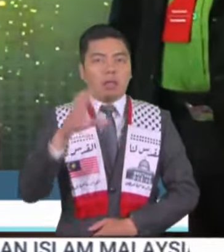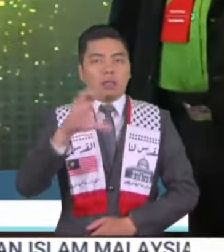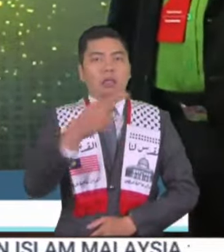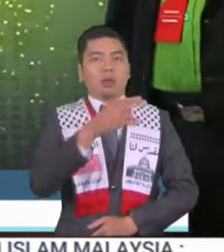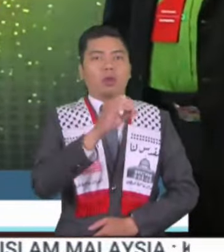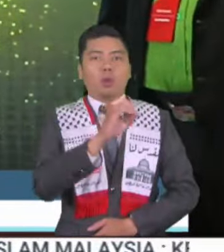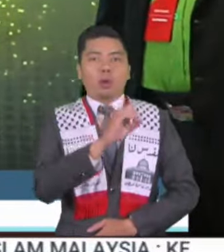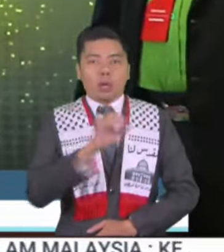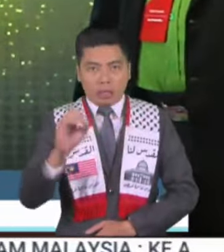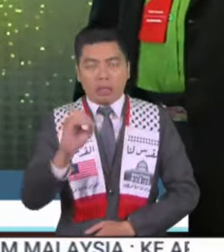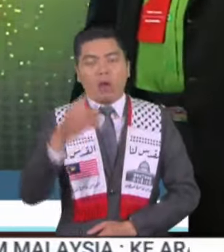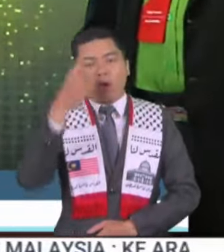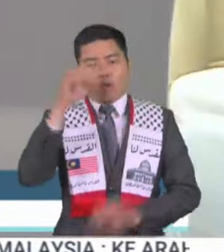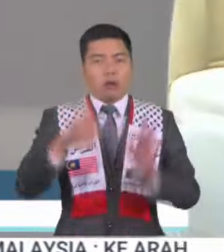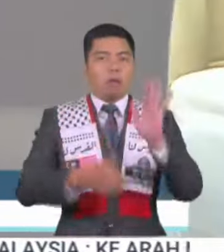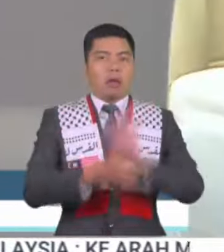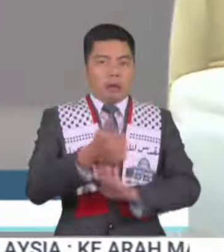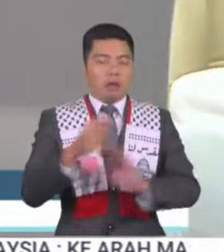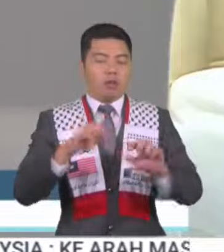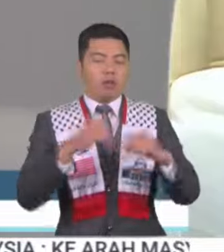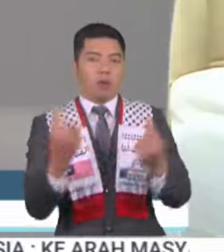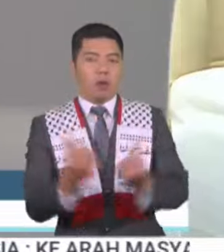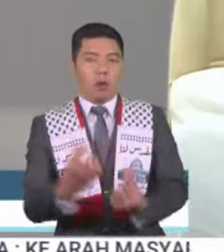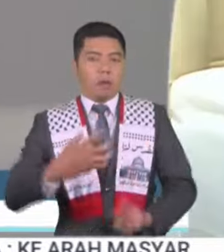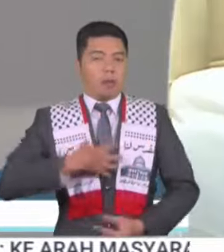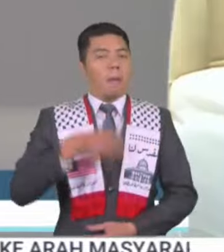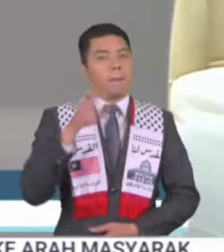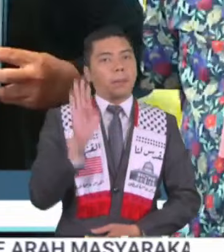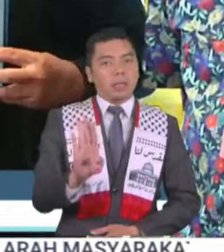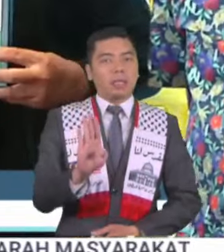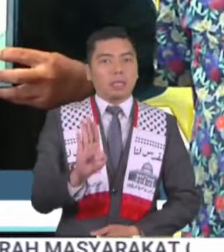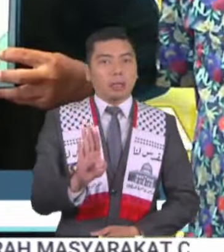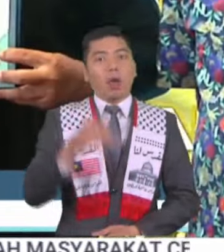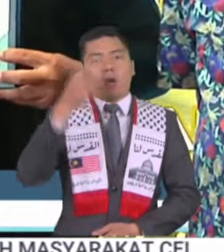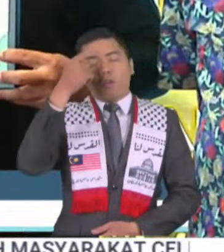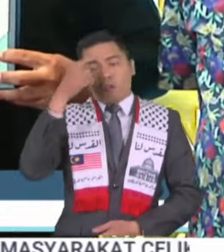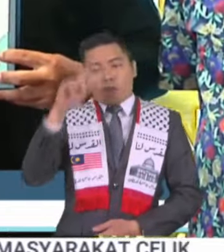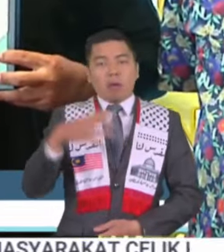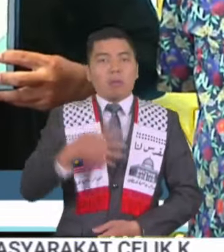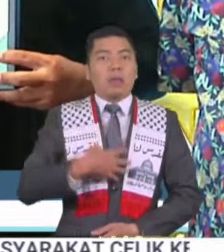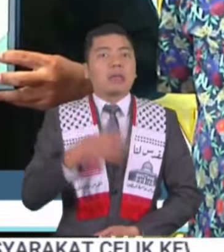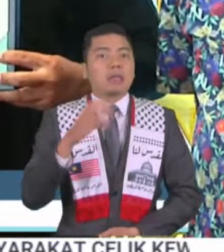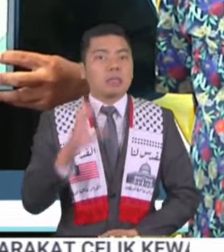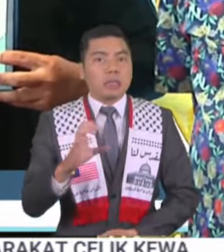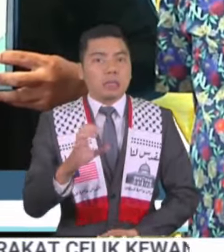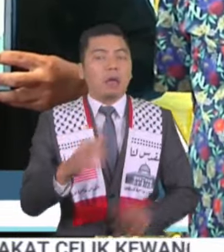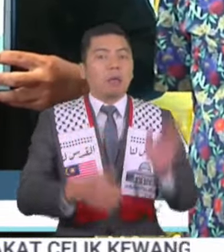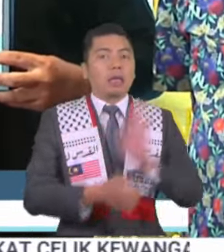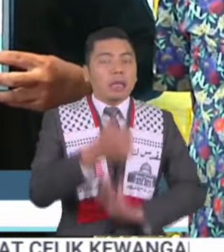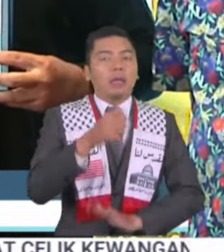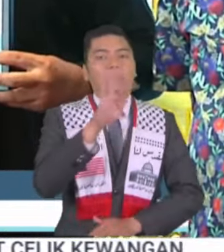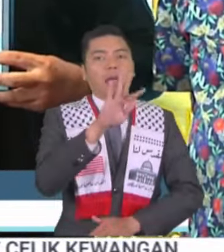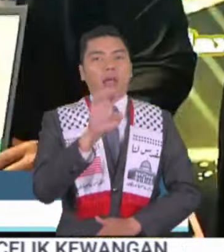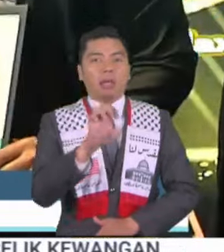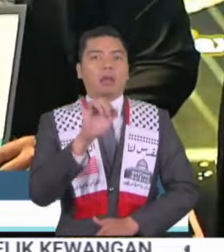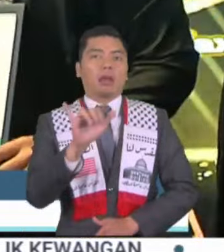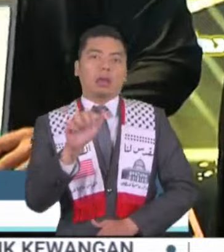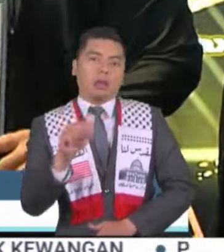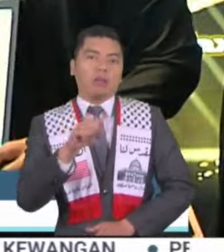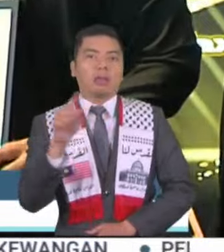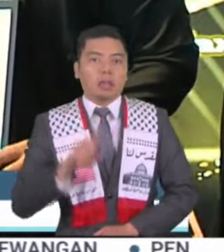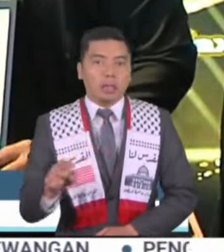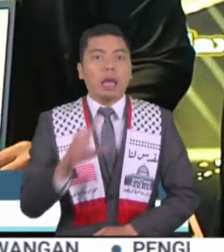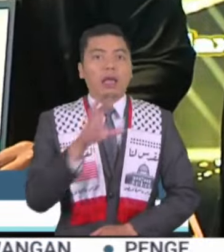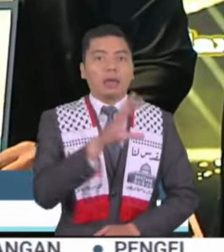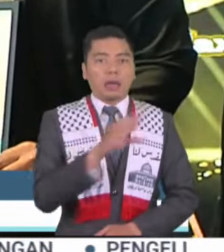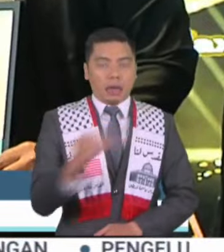Chu Kwe Fong memenangi kategori Medal B. Kategori Medal C dimenangi Muhammad Fayaz Ashari